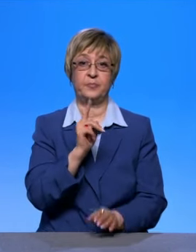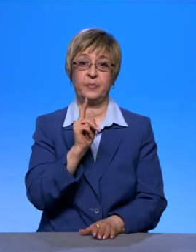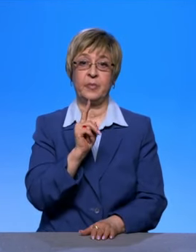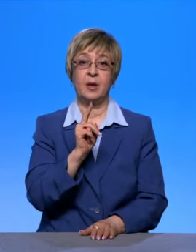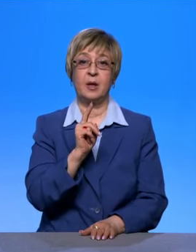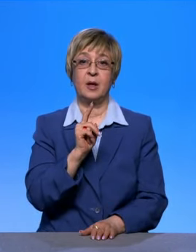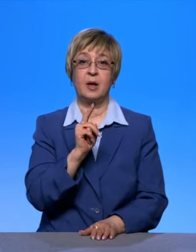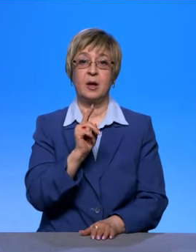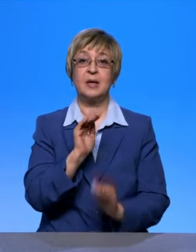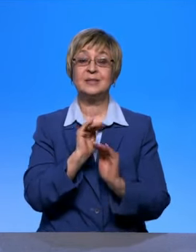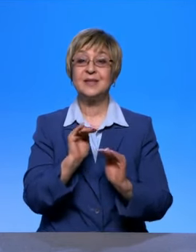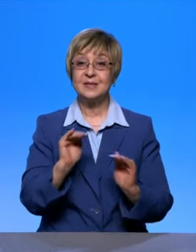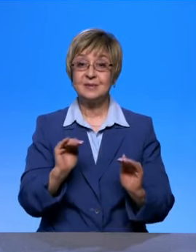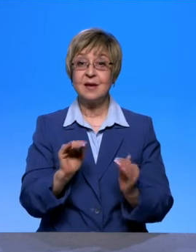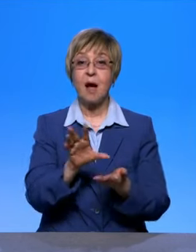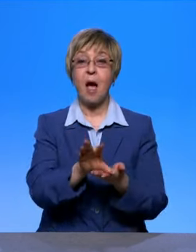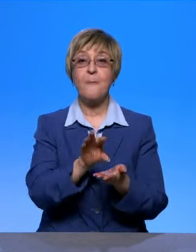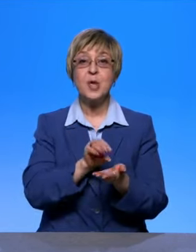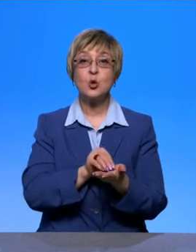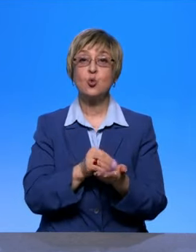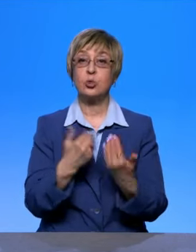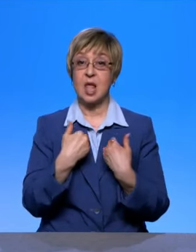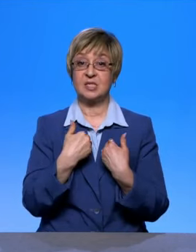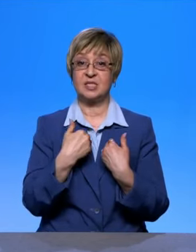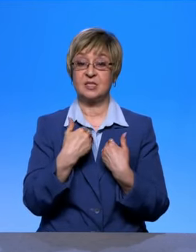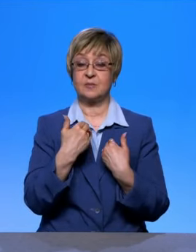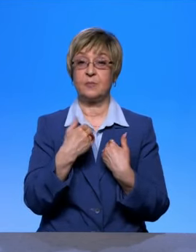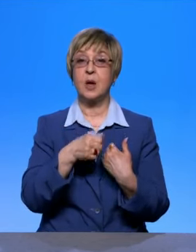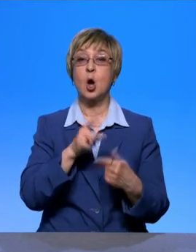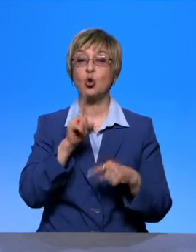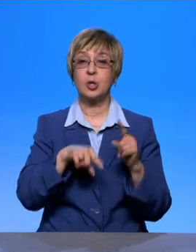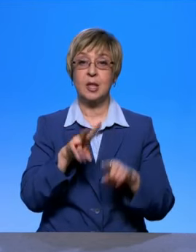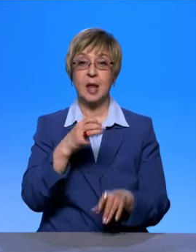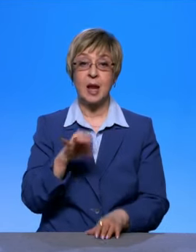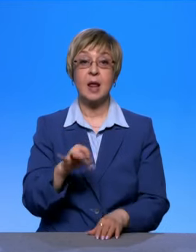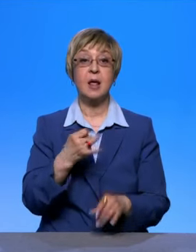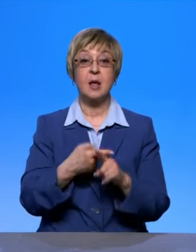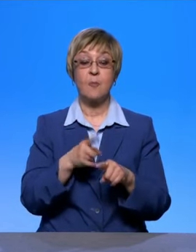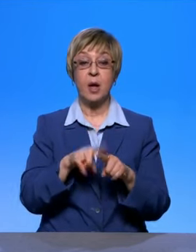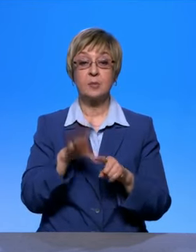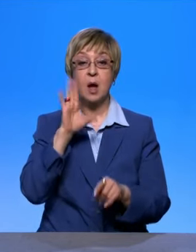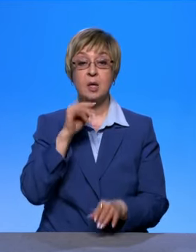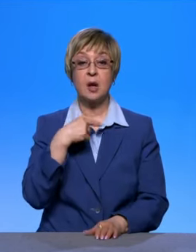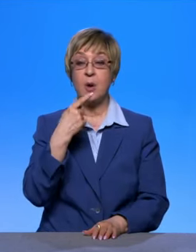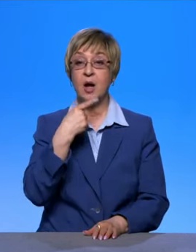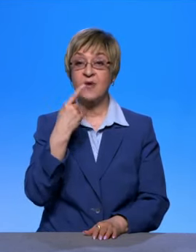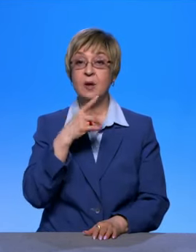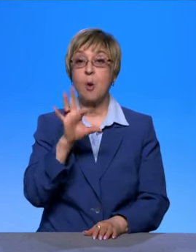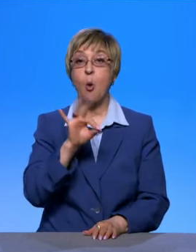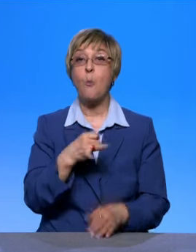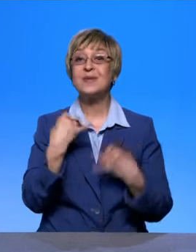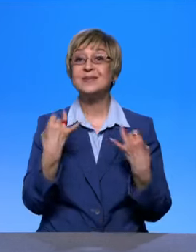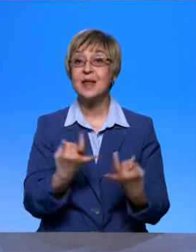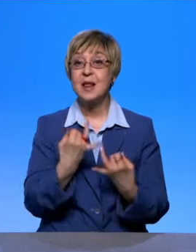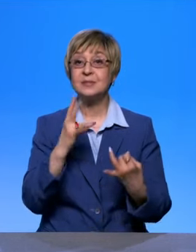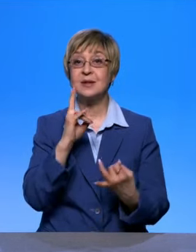неосознанно копируют нас с вами, родителей. И поэтому, когда мы говорим об интересе к образованию,